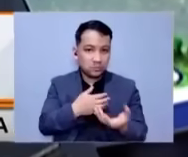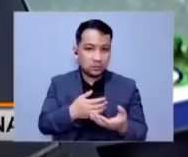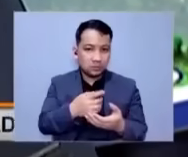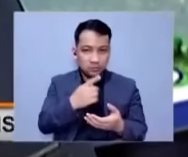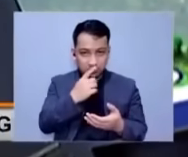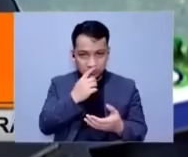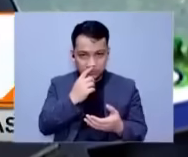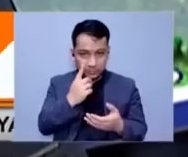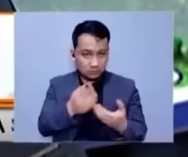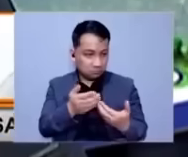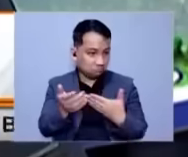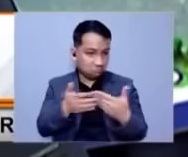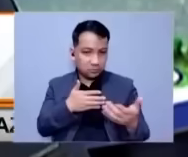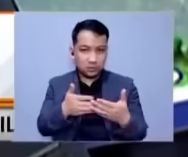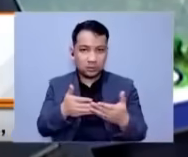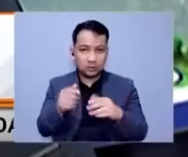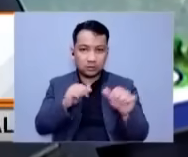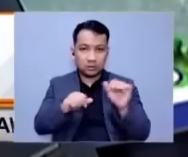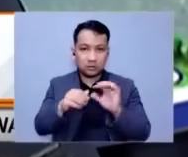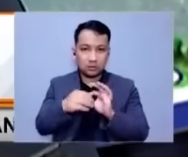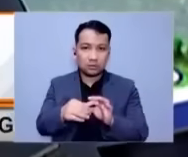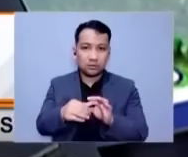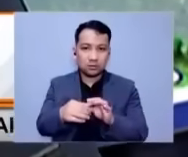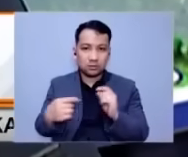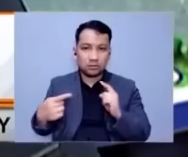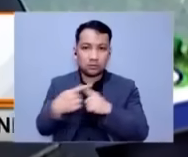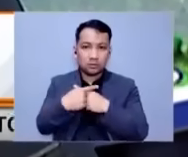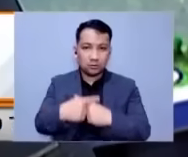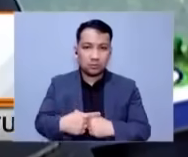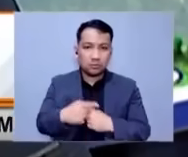you are performing any activities that is contrary to what is